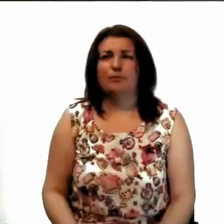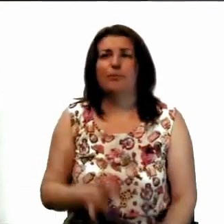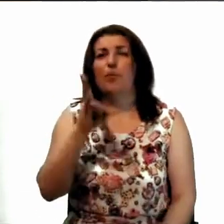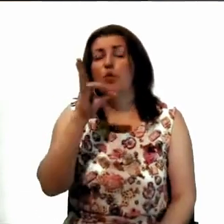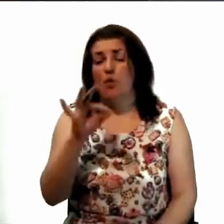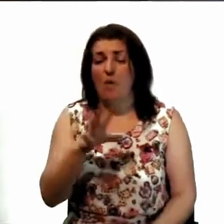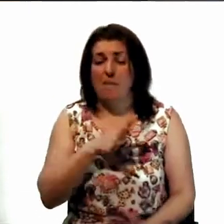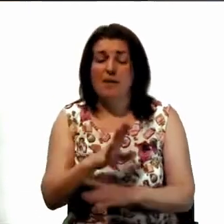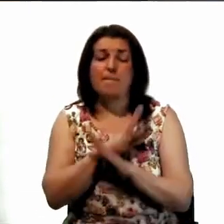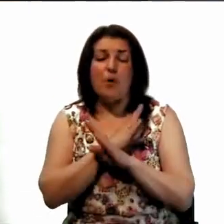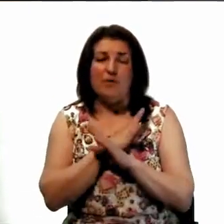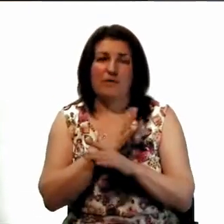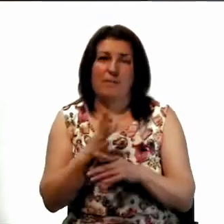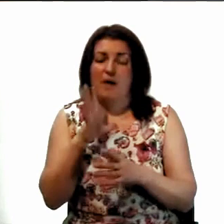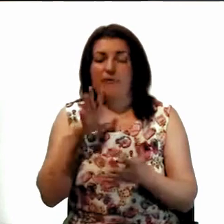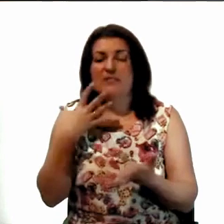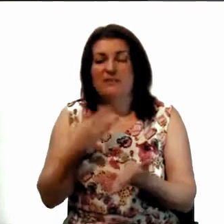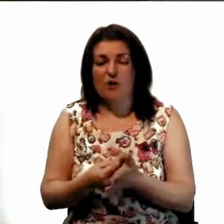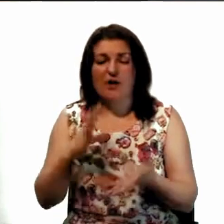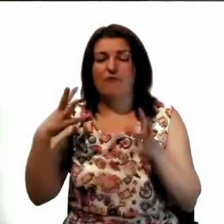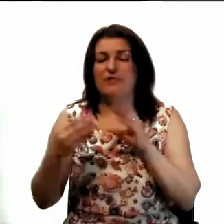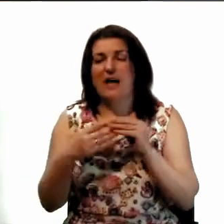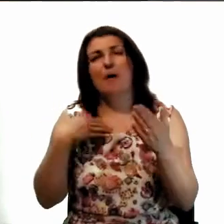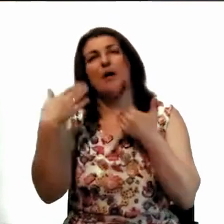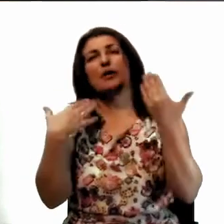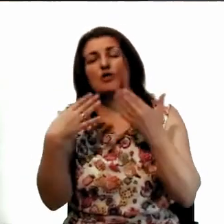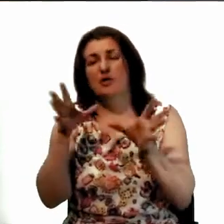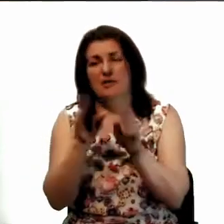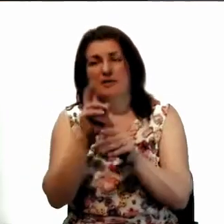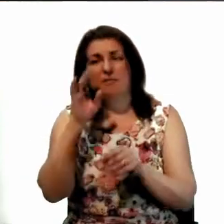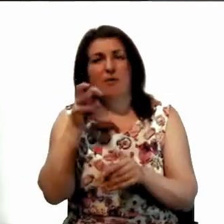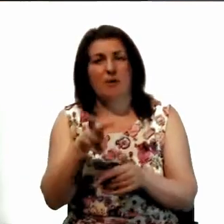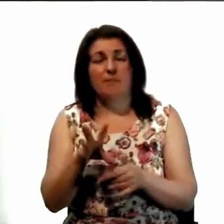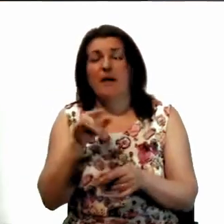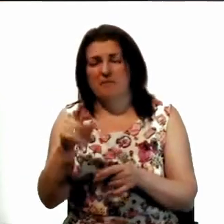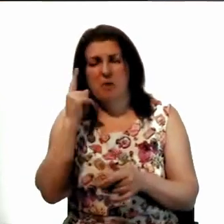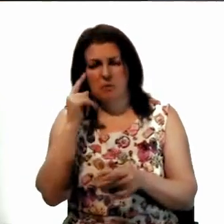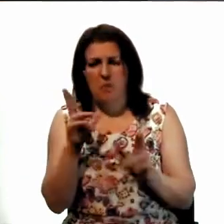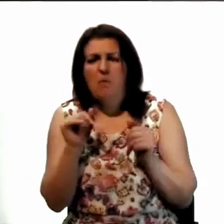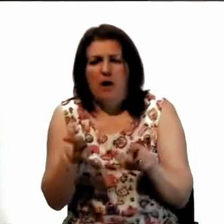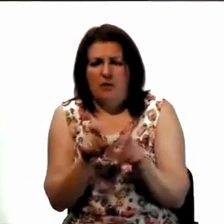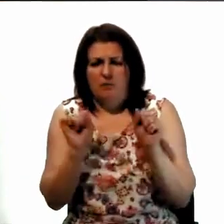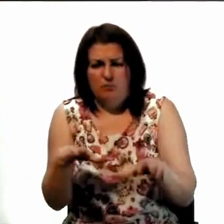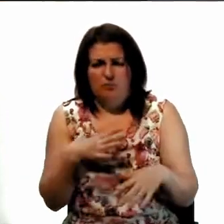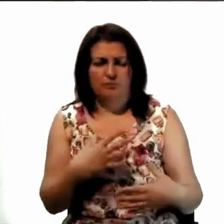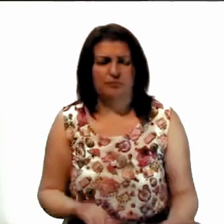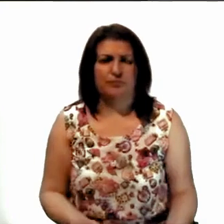но быть мертвым в своих взаимоотношениях с Богом. И вы подумаете, ну как это такое